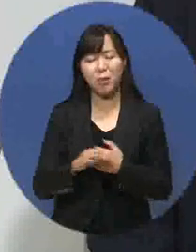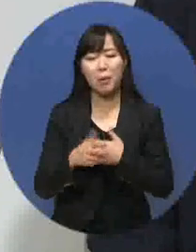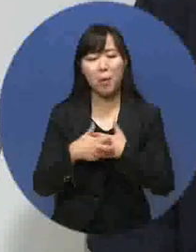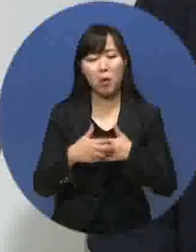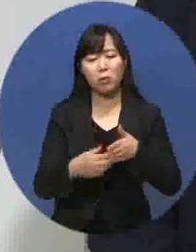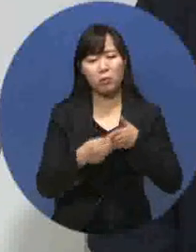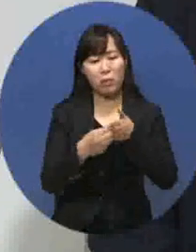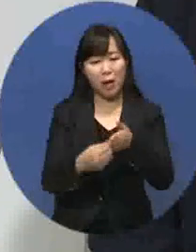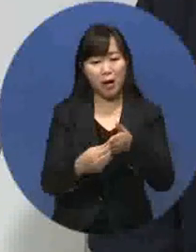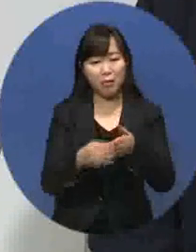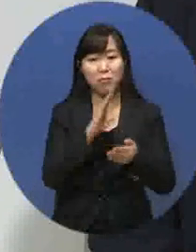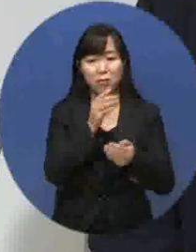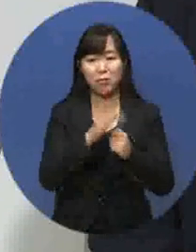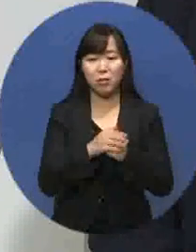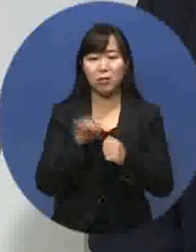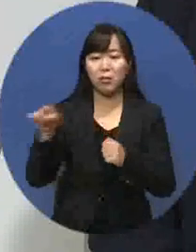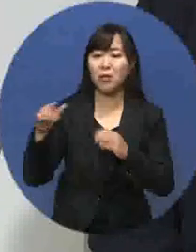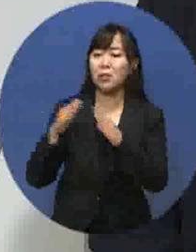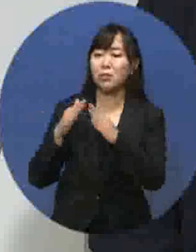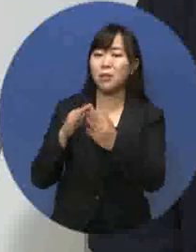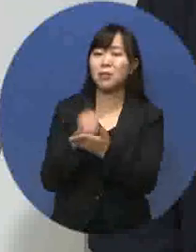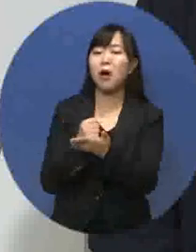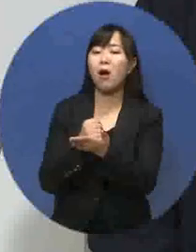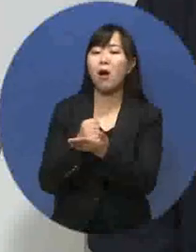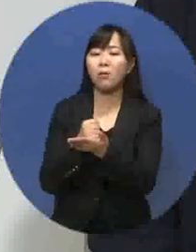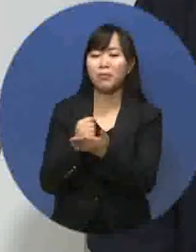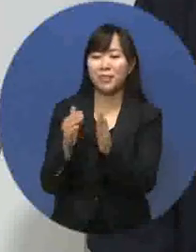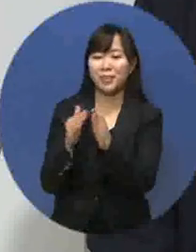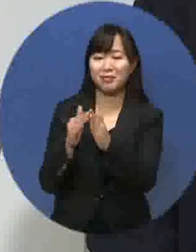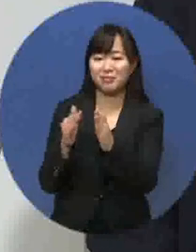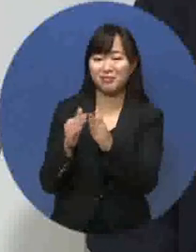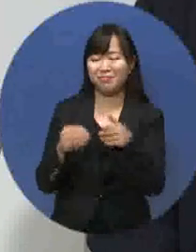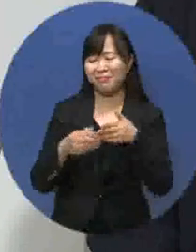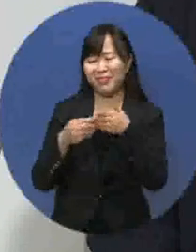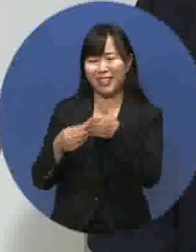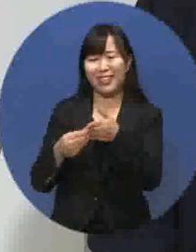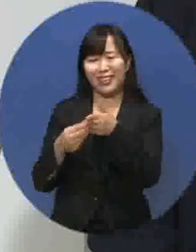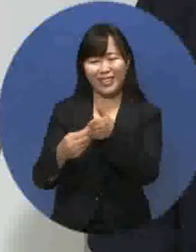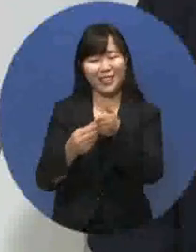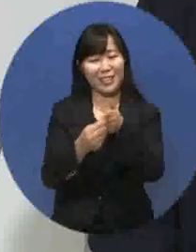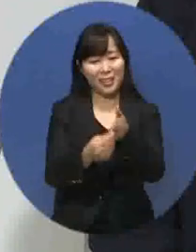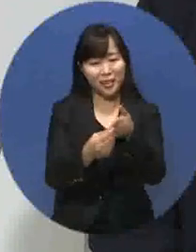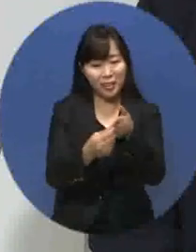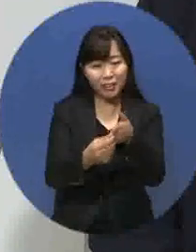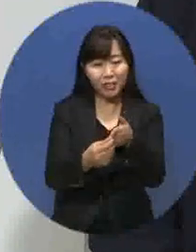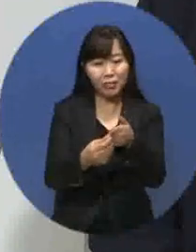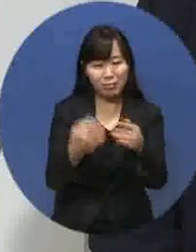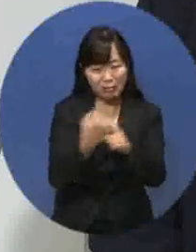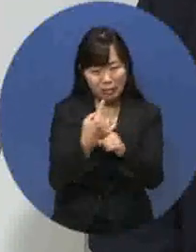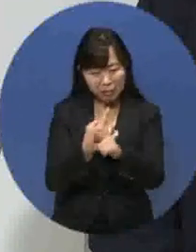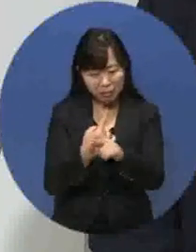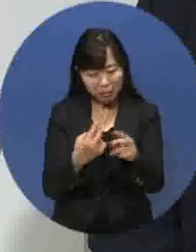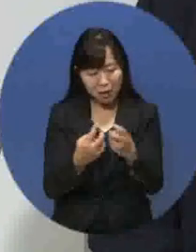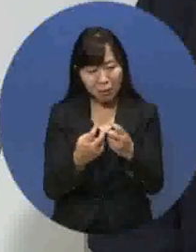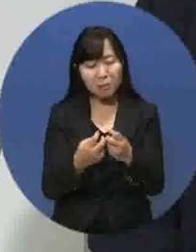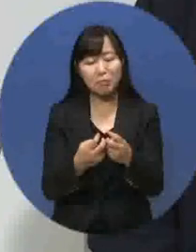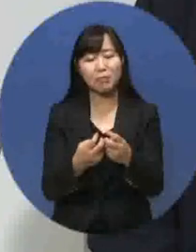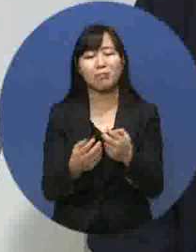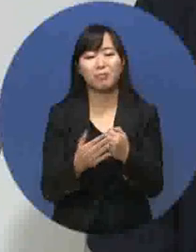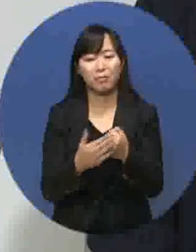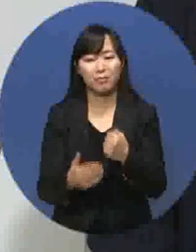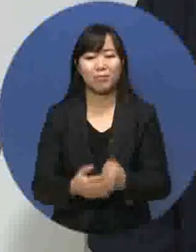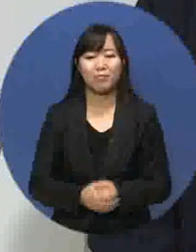되는데, 뭐 이렇게 옆에 이렇게 점집을 데리고 간다든지 뭐 이런 식의 뭐, 치료법이었었어 갖고